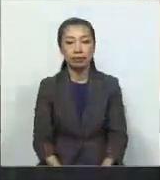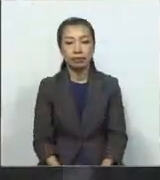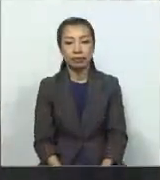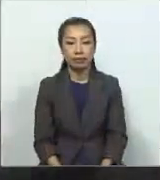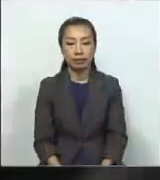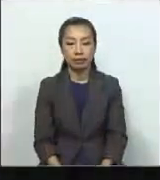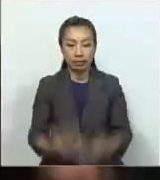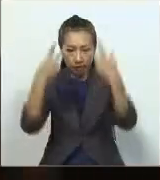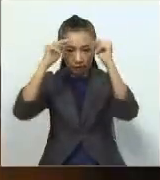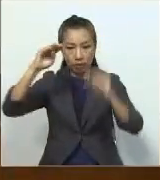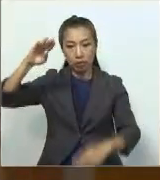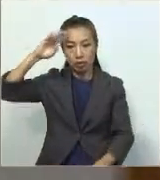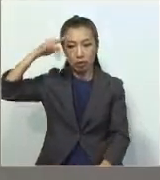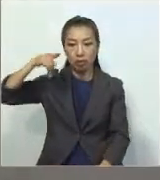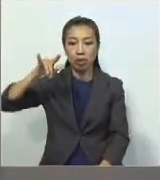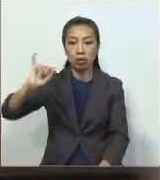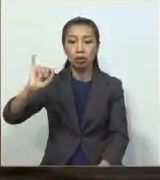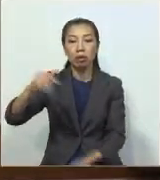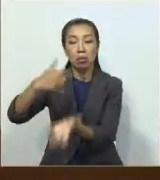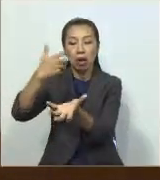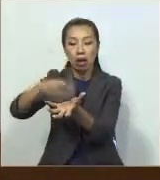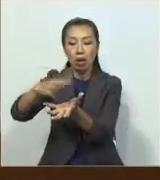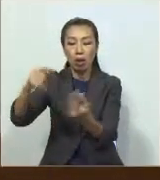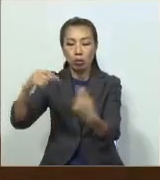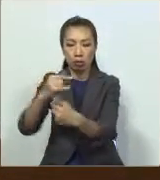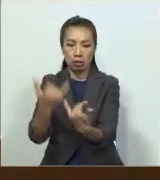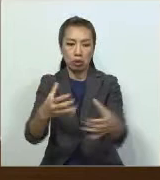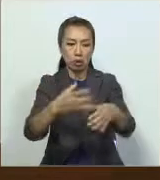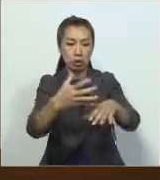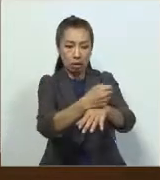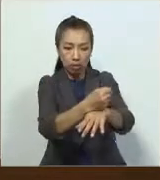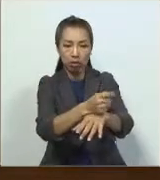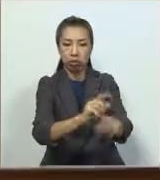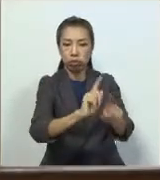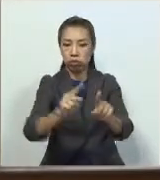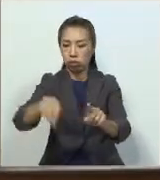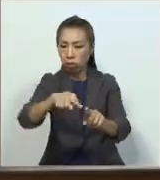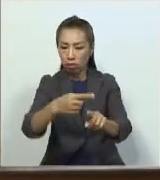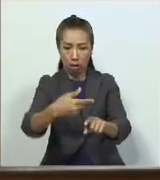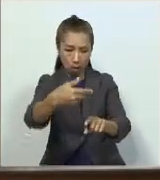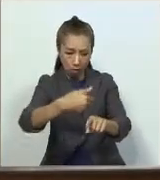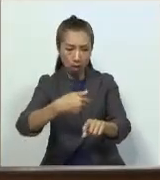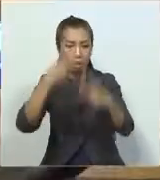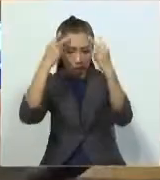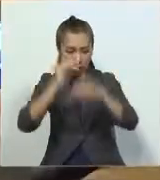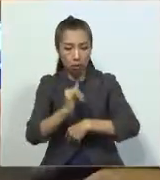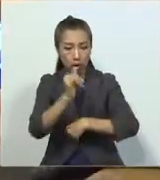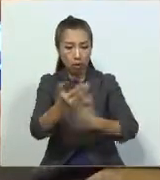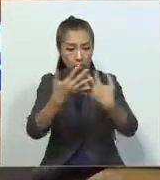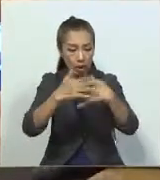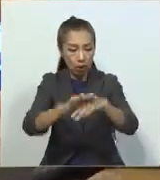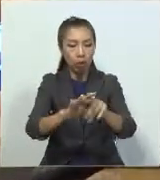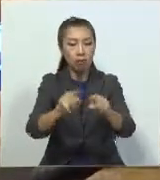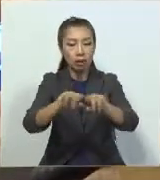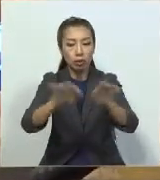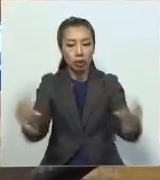พลเอกประยุทธ์จันทร์โอชานายกรัฐมนตรีกล่าวถึงกรณีที่หลายพรรคการเมืองเรียกร้องให้นายกรัฐมนตรีขึ้นเวทีดีเบตนะคะว่าเตรียมตัว